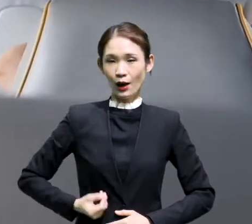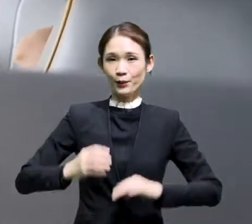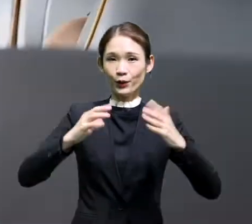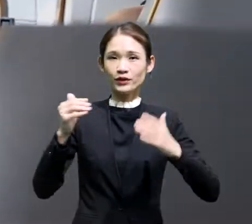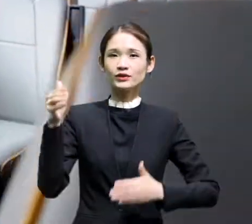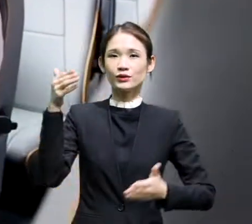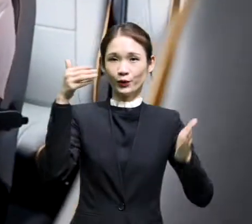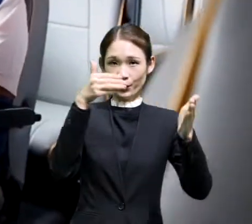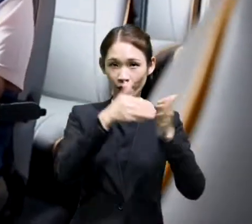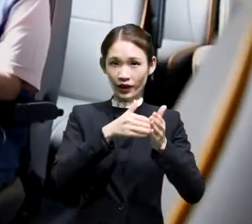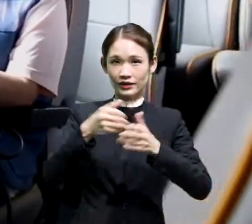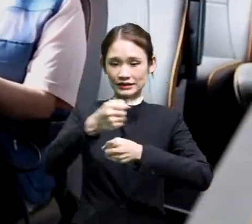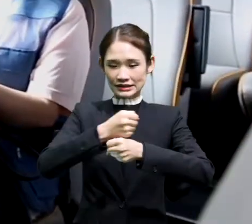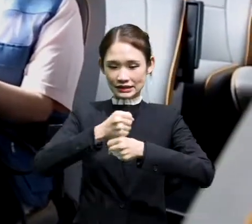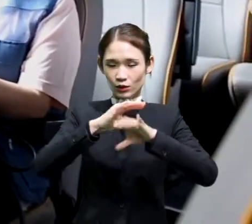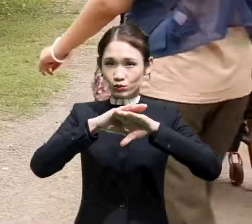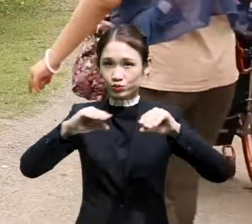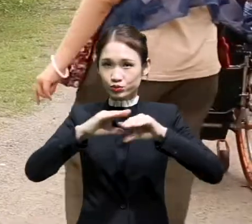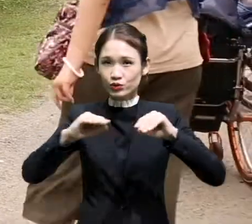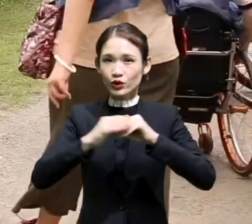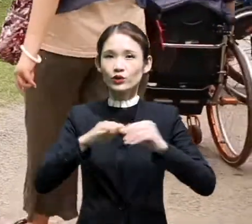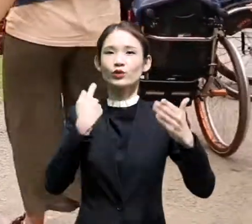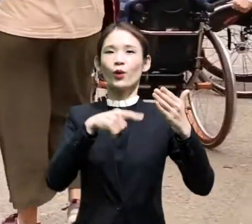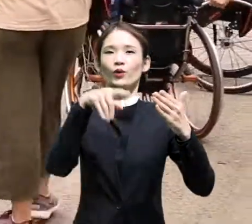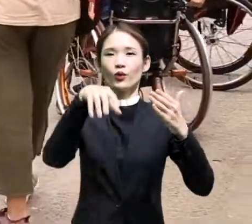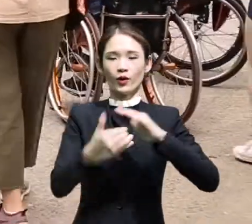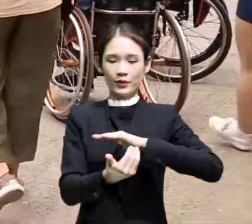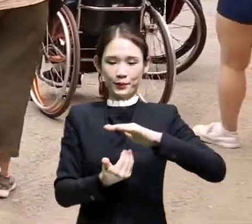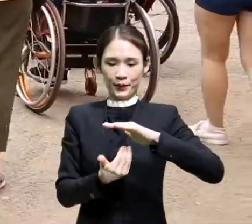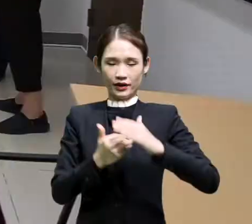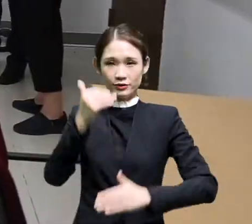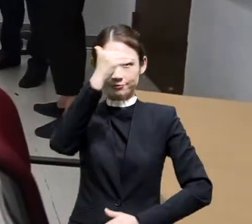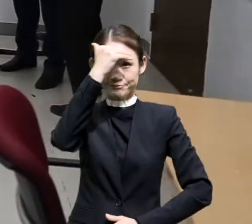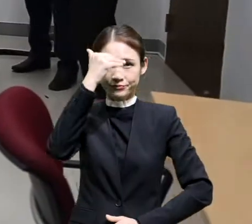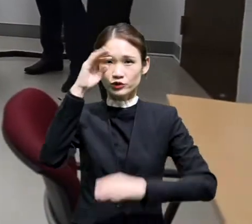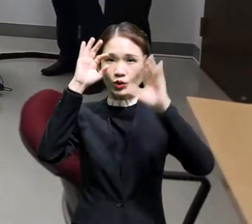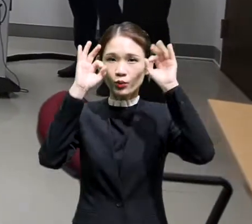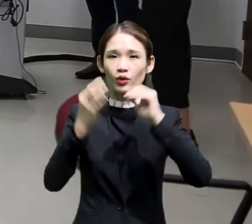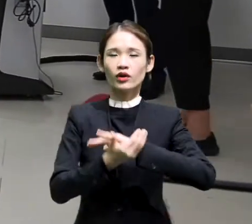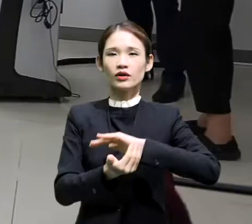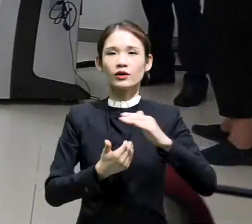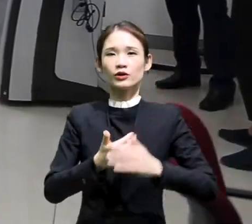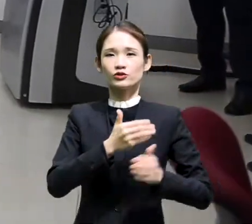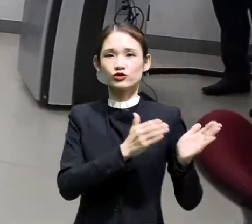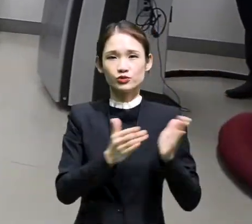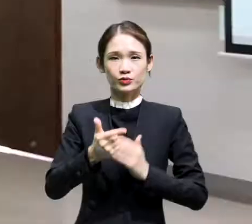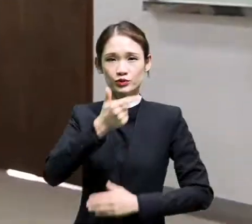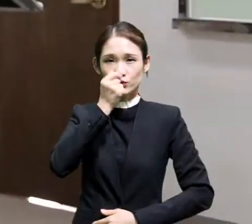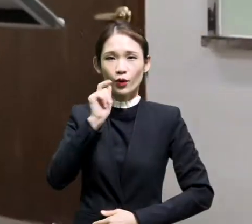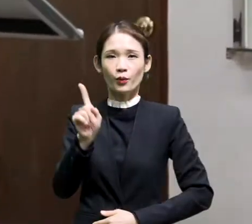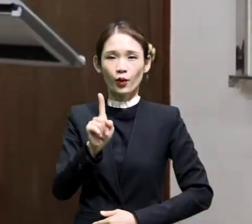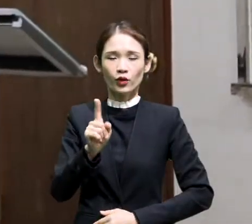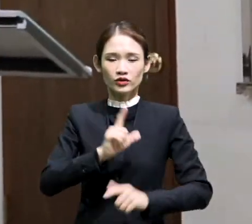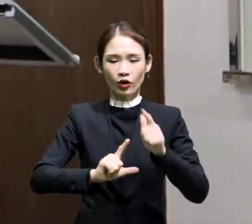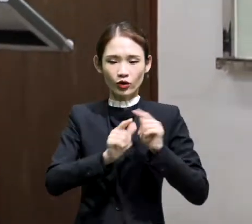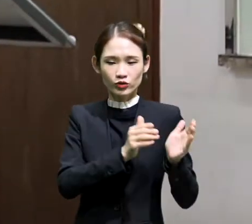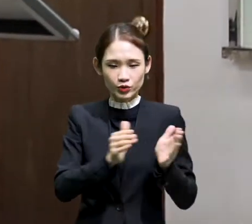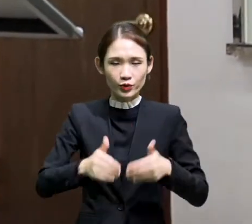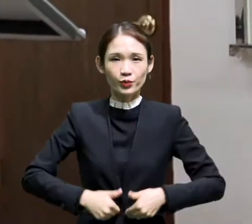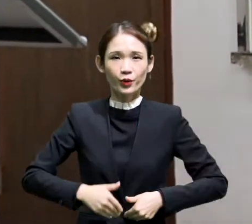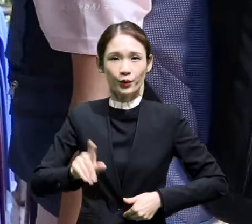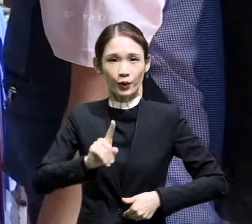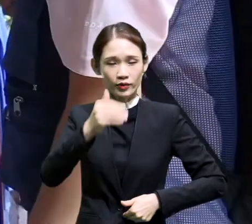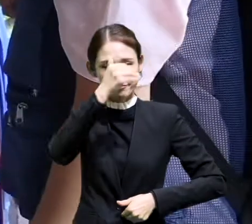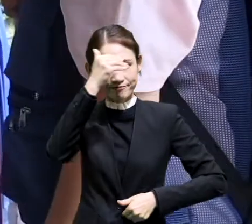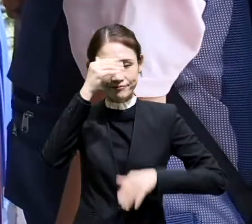캄보디아에 도착해 여장을 풀자마자 교육할 장소를 미리 둘러보고 예상치 못한 부분들은 없는지 더 준비해야 할 것들은 무엇이